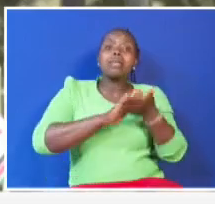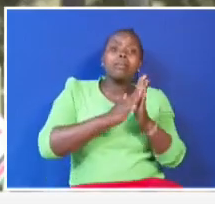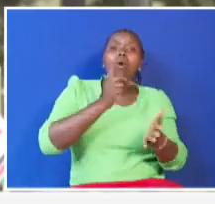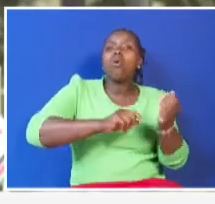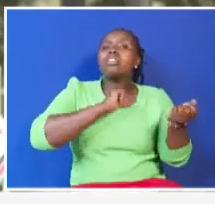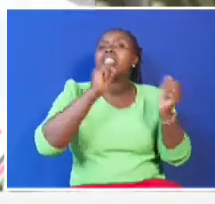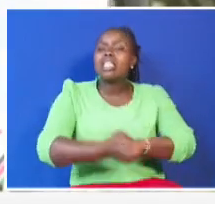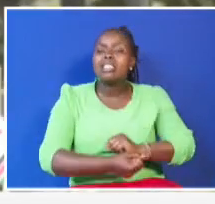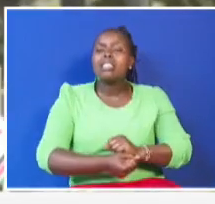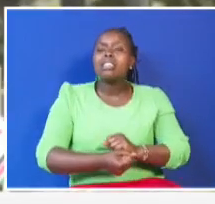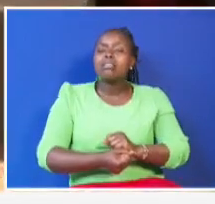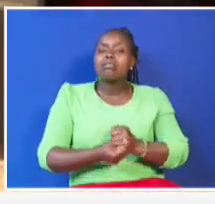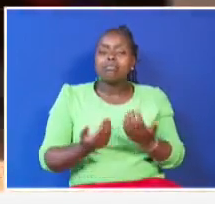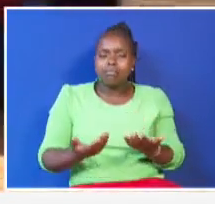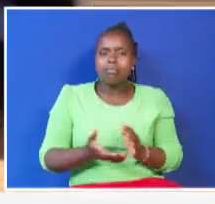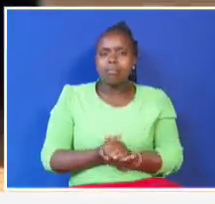itabadilika. Kawa hii imefifia.